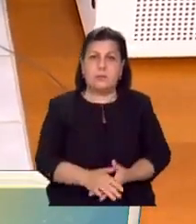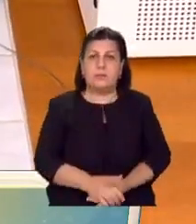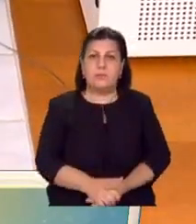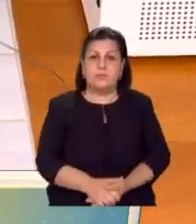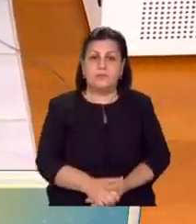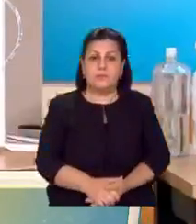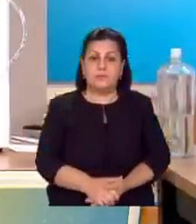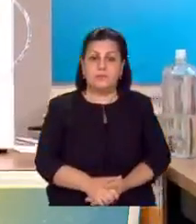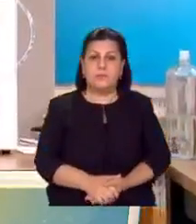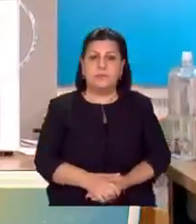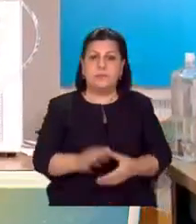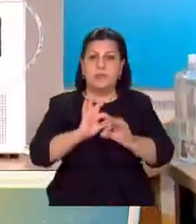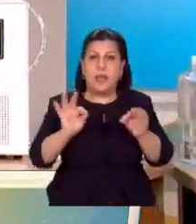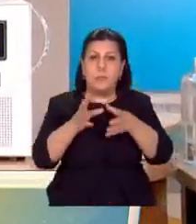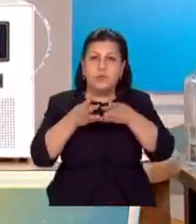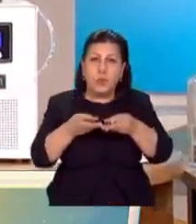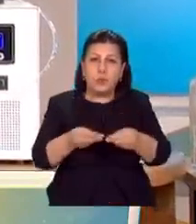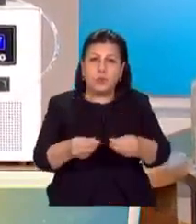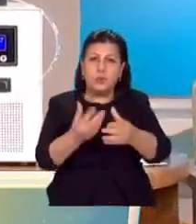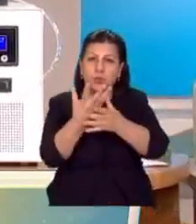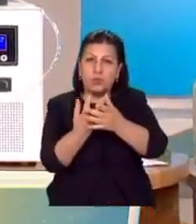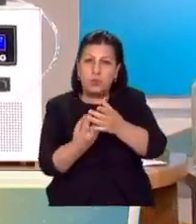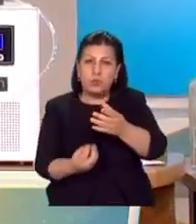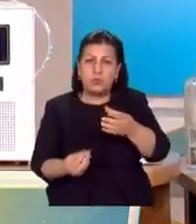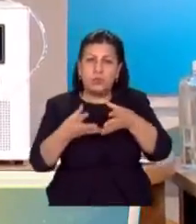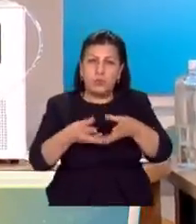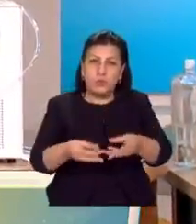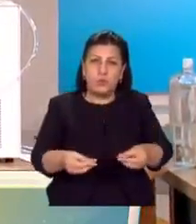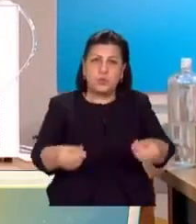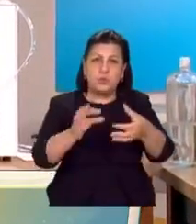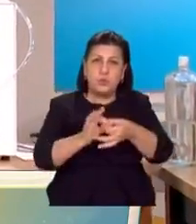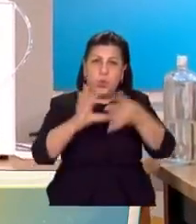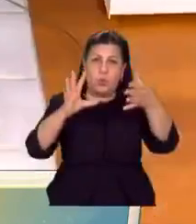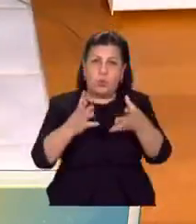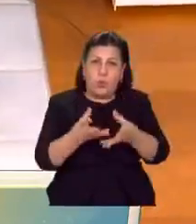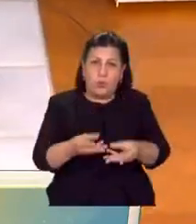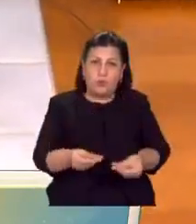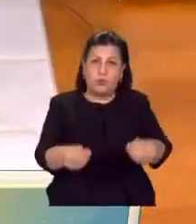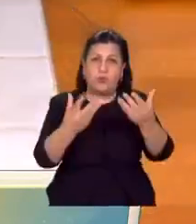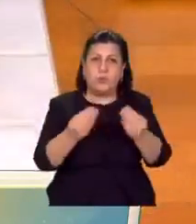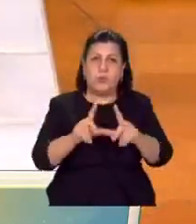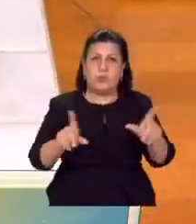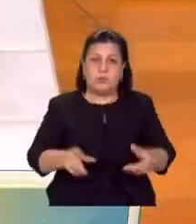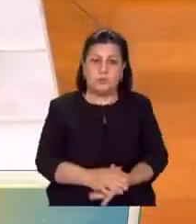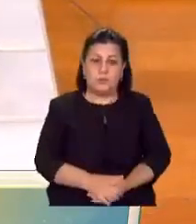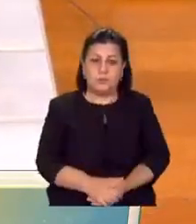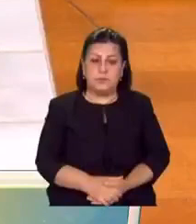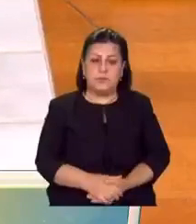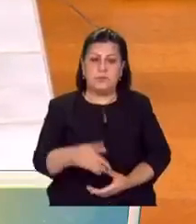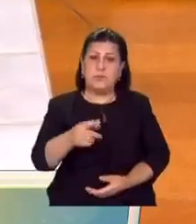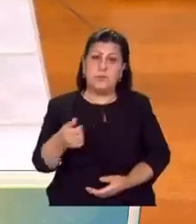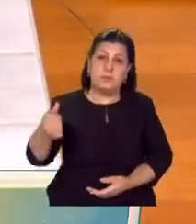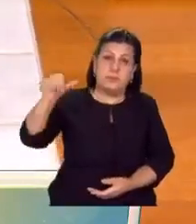ve tam çözülmesi lazım Aynen böyle görmüş olduğunuz gibi çözüm de bunun içerisine